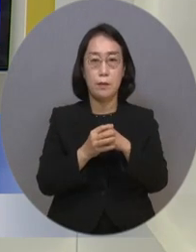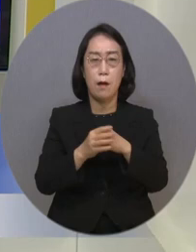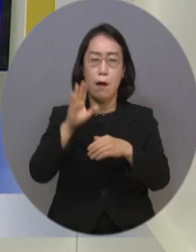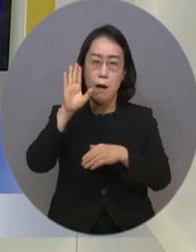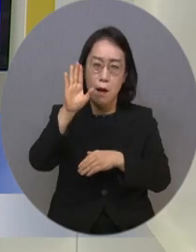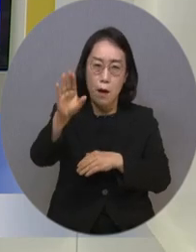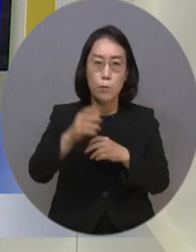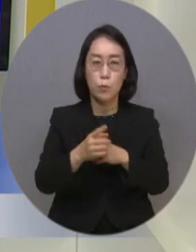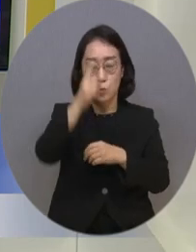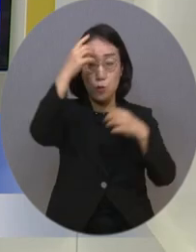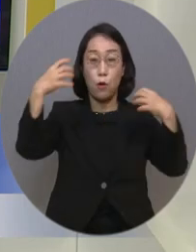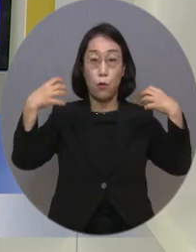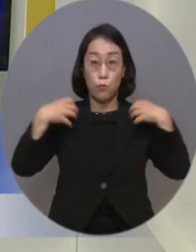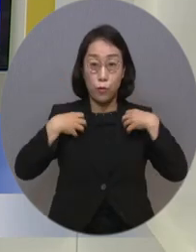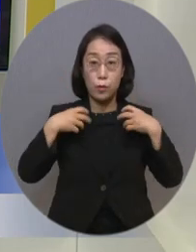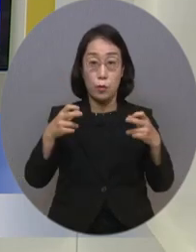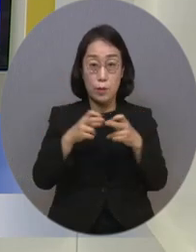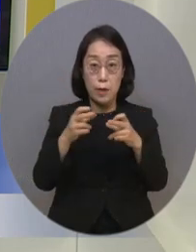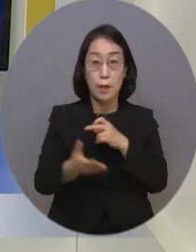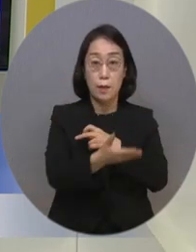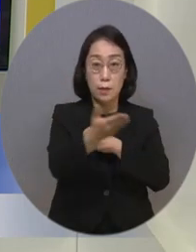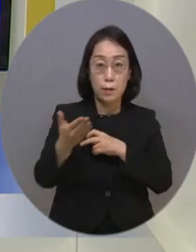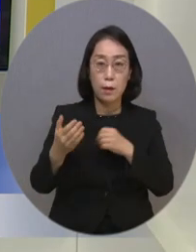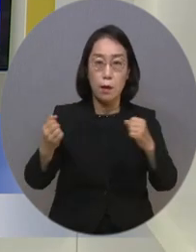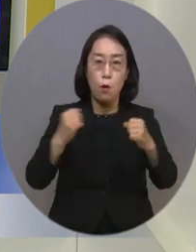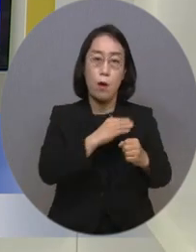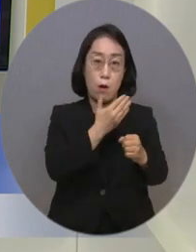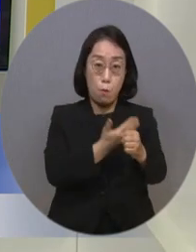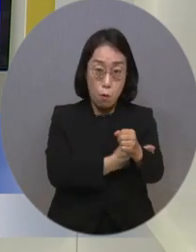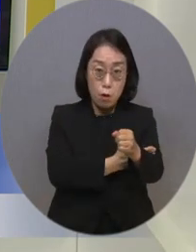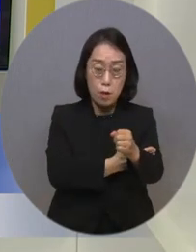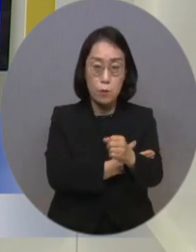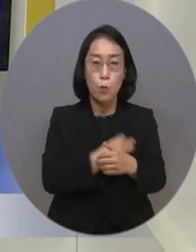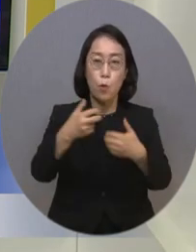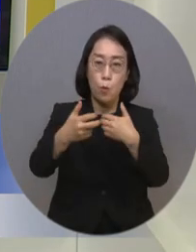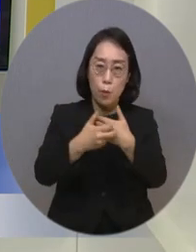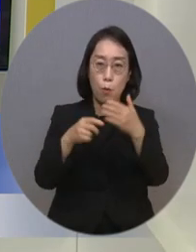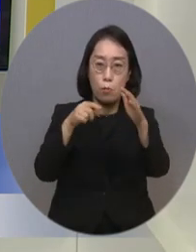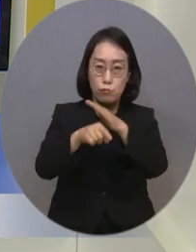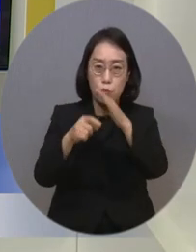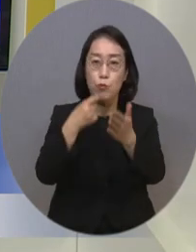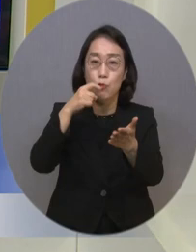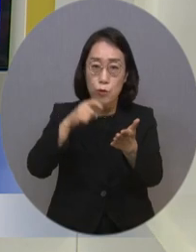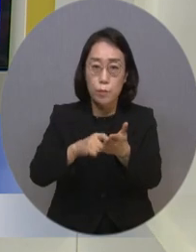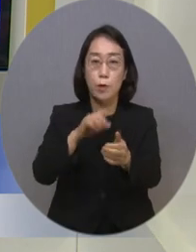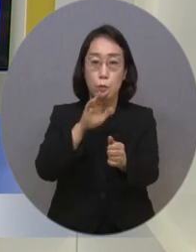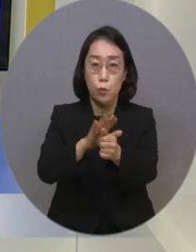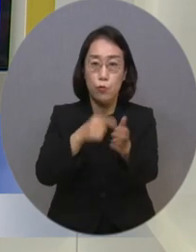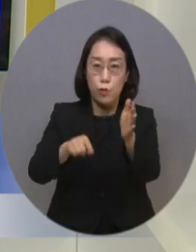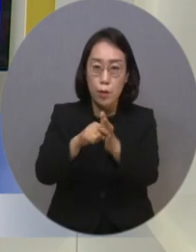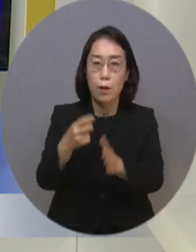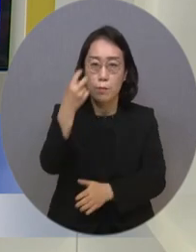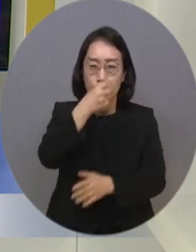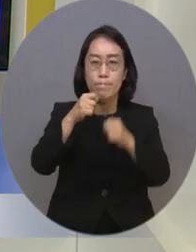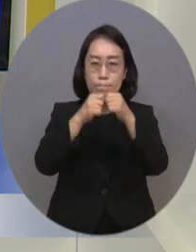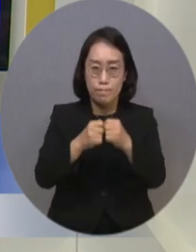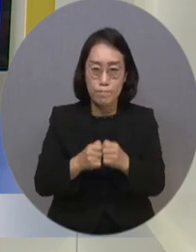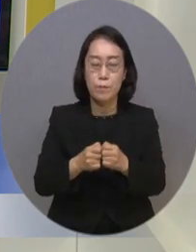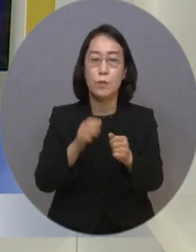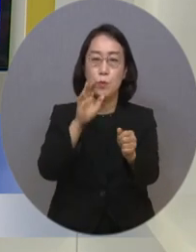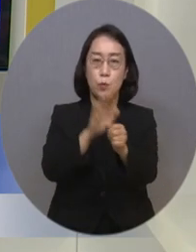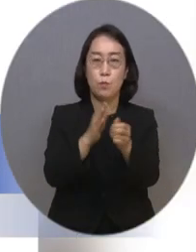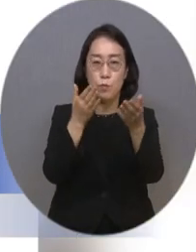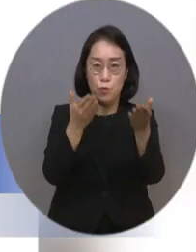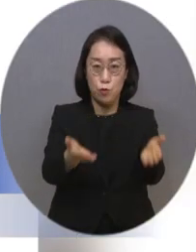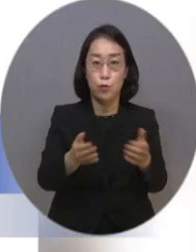앞으로는 중앙정부에서 장애인들의 건강권과 장애인의 의료 접근성 등에 대해 면밀한 관리를 수행할 수 있게 될 것으로